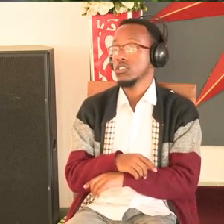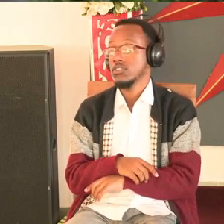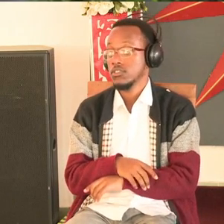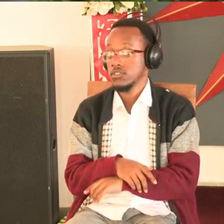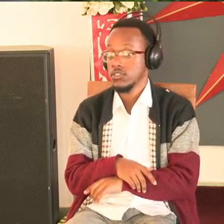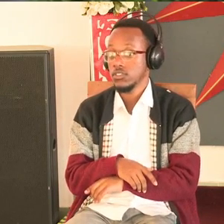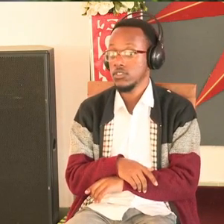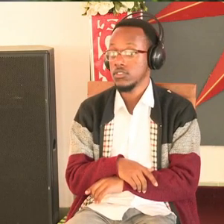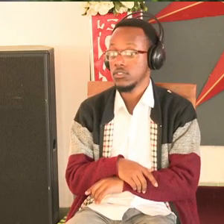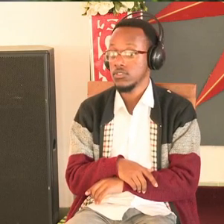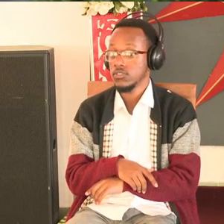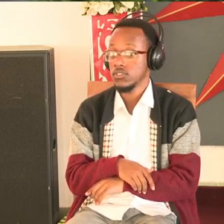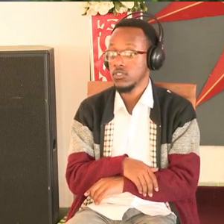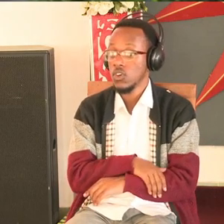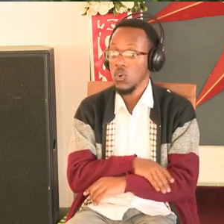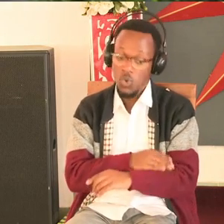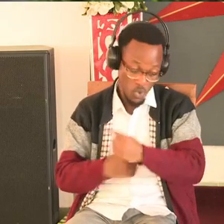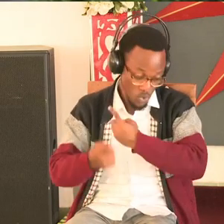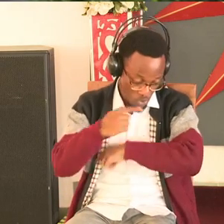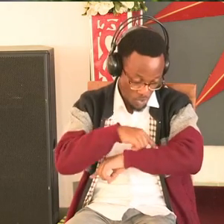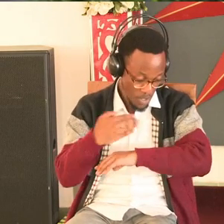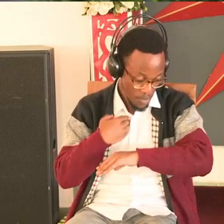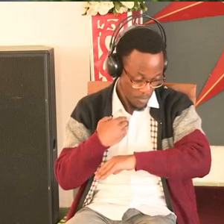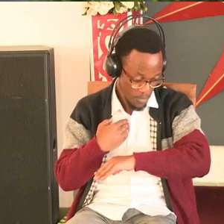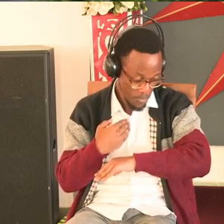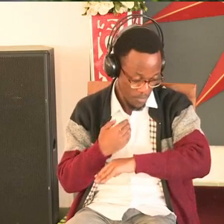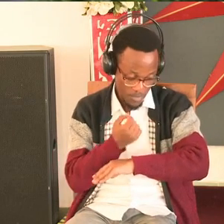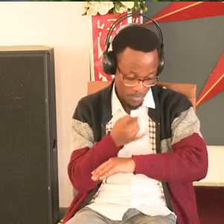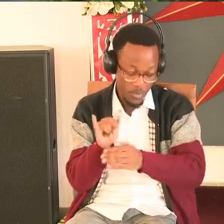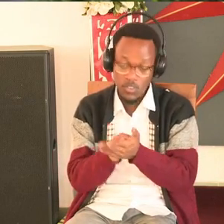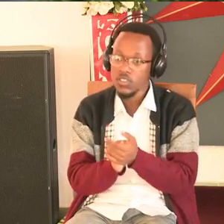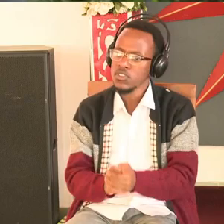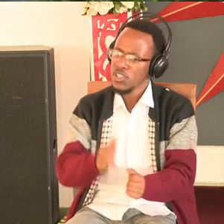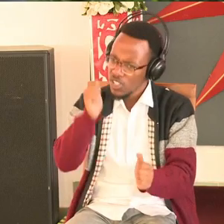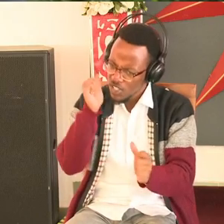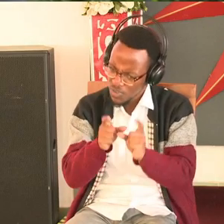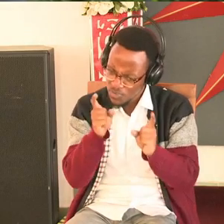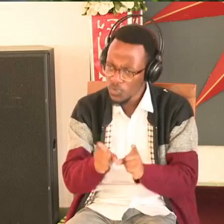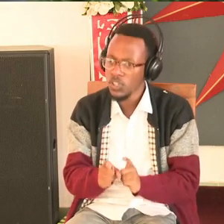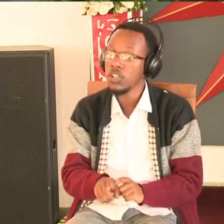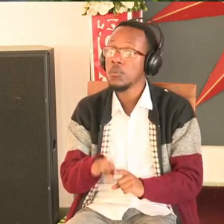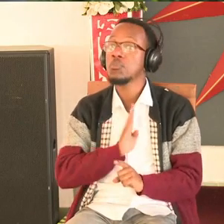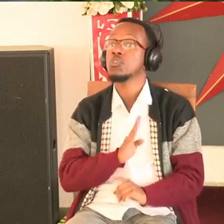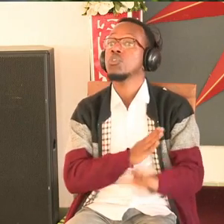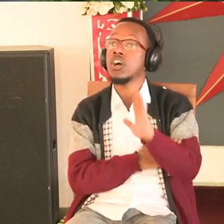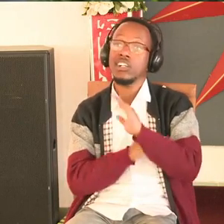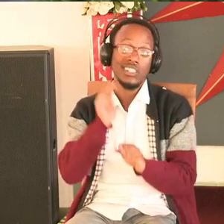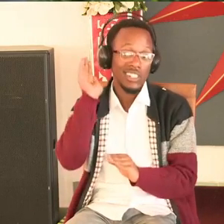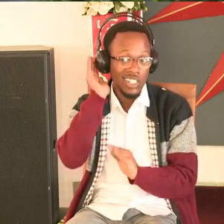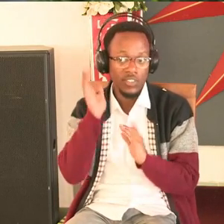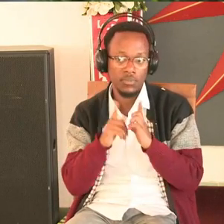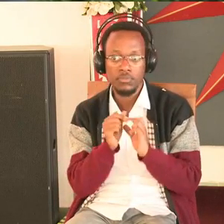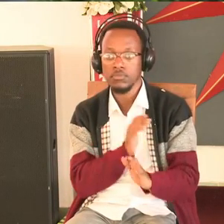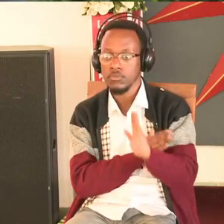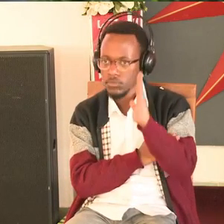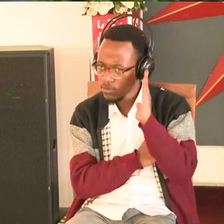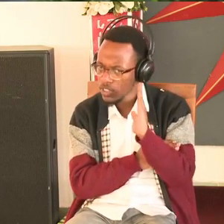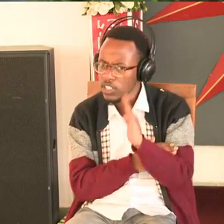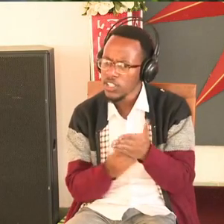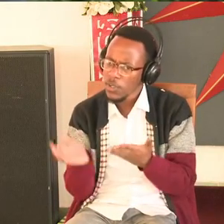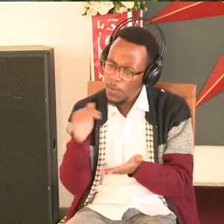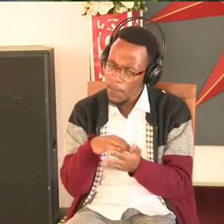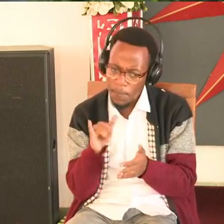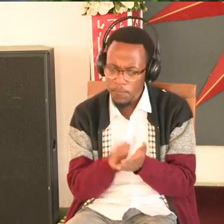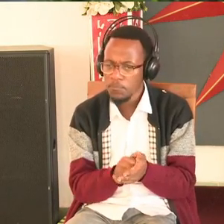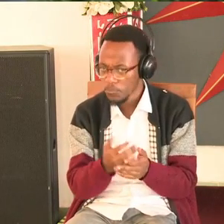kubwirwa hano ngo uw'Imana wese yumva amagambo y'Imana kandi